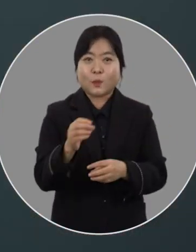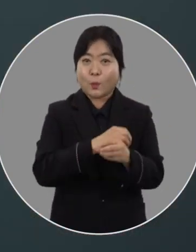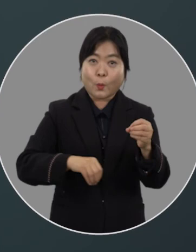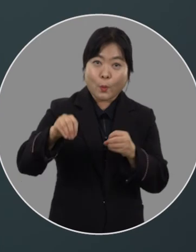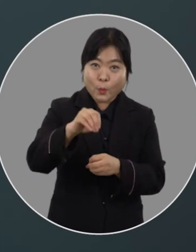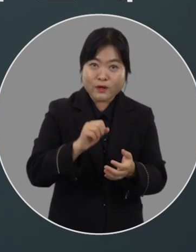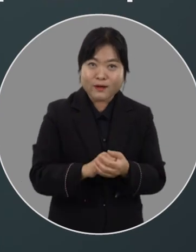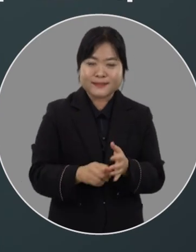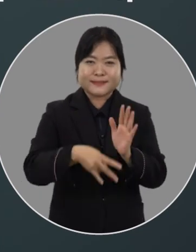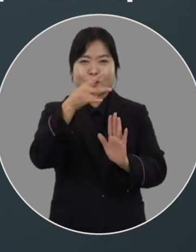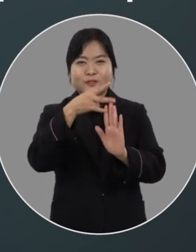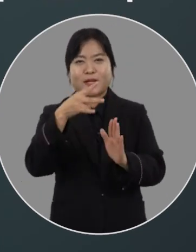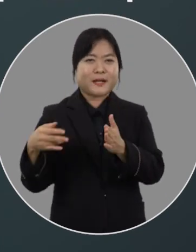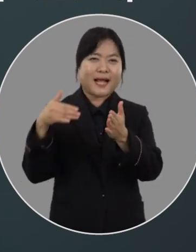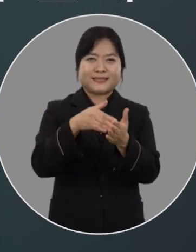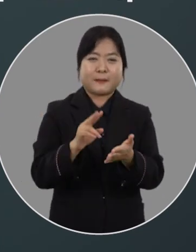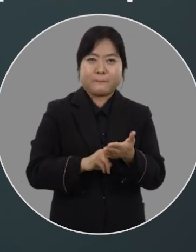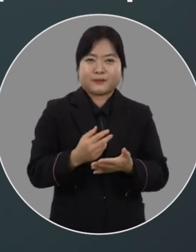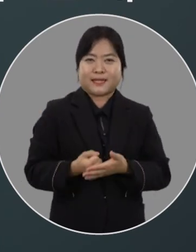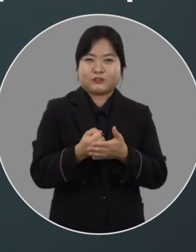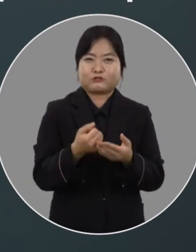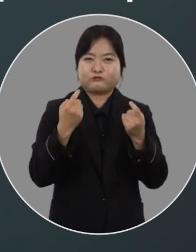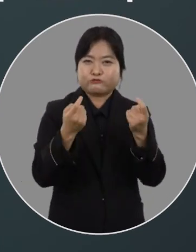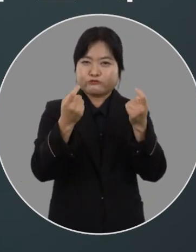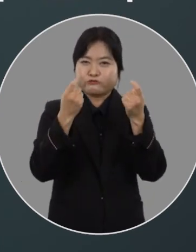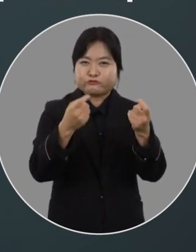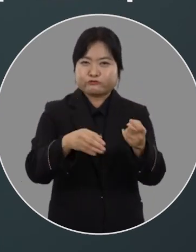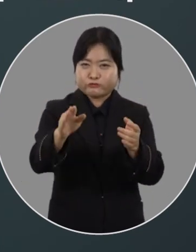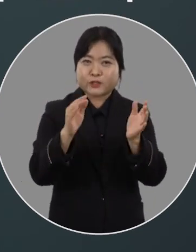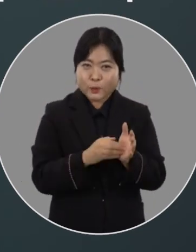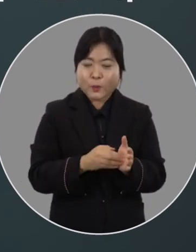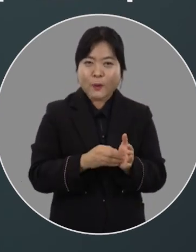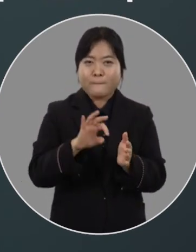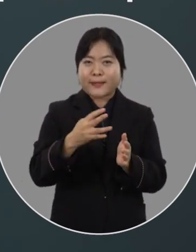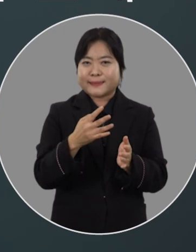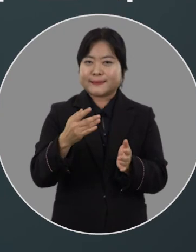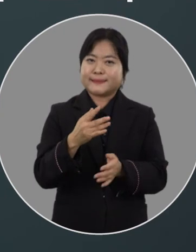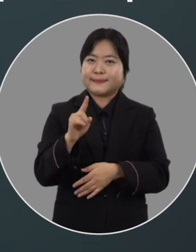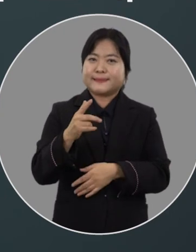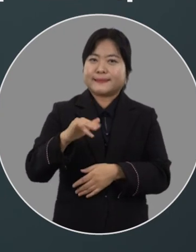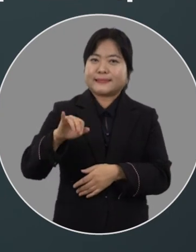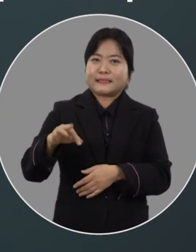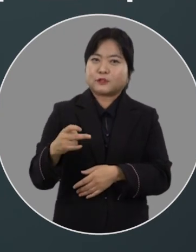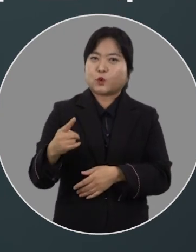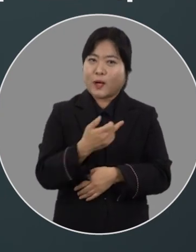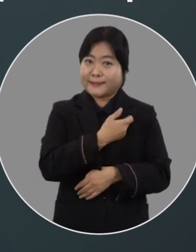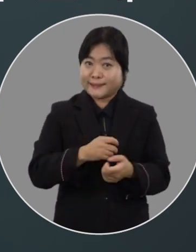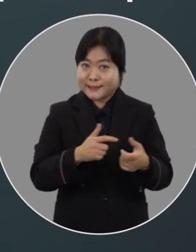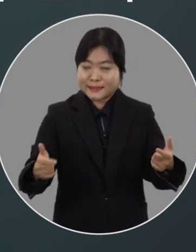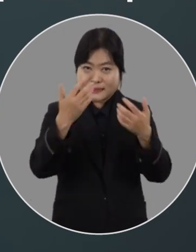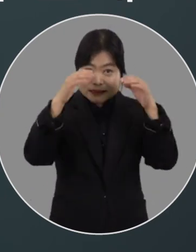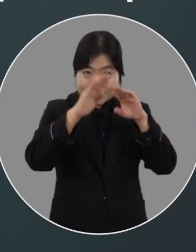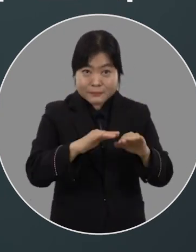오히려 예루살렘까지 그 편지를 들고 순례를 갔었고 이 프란치스코와 그의 제자들은 처음으로